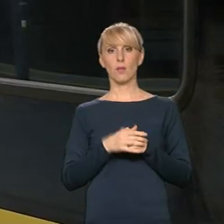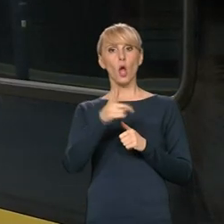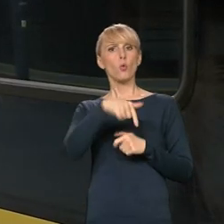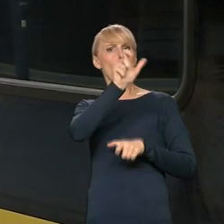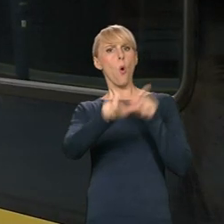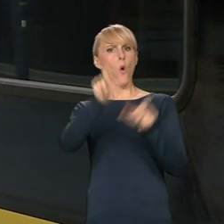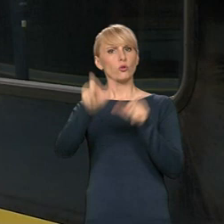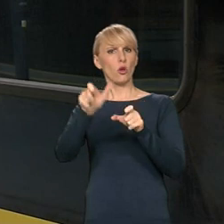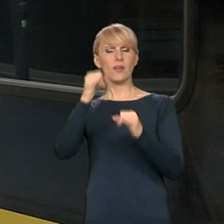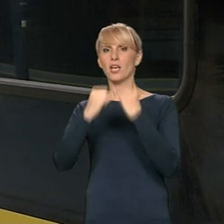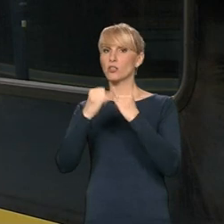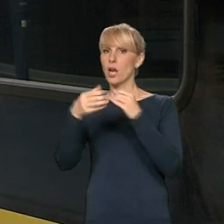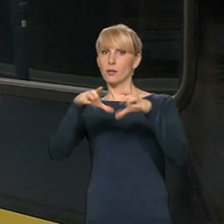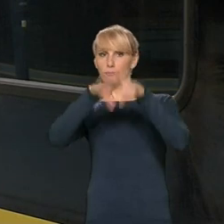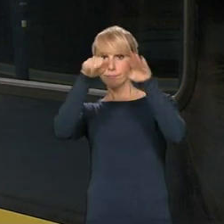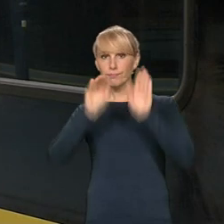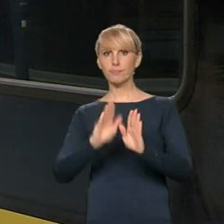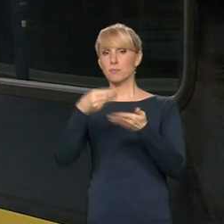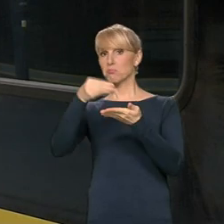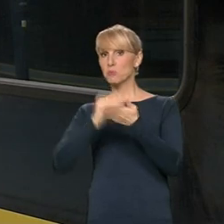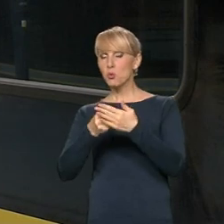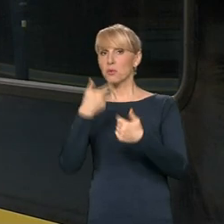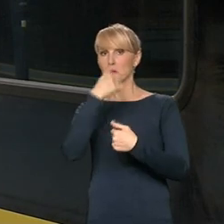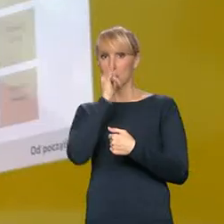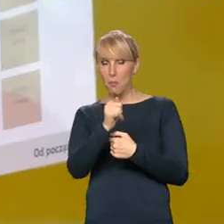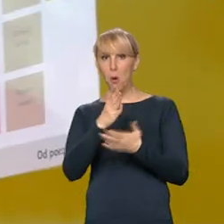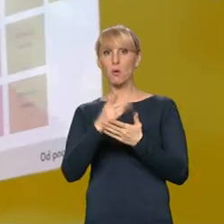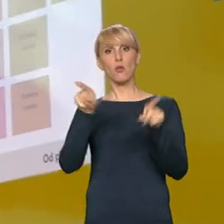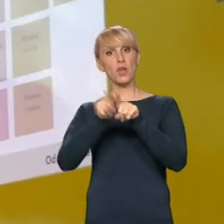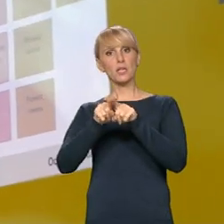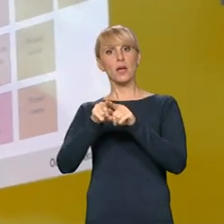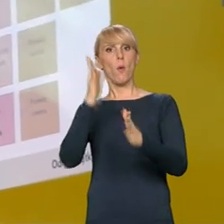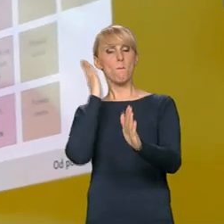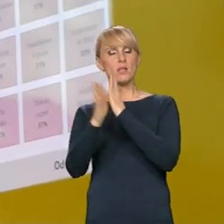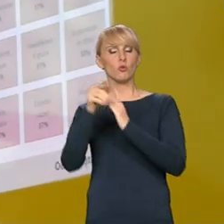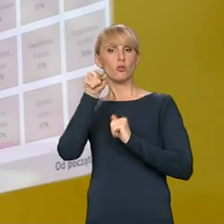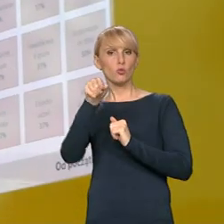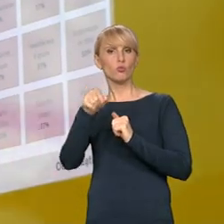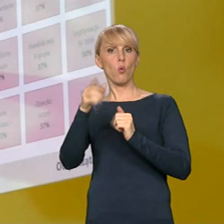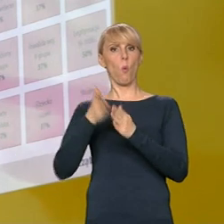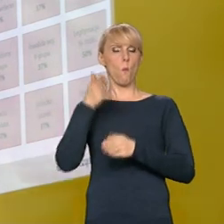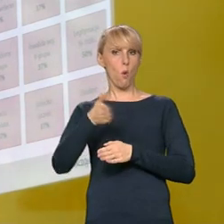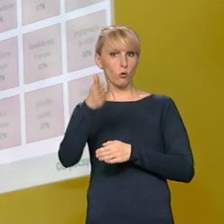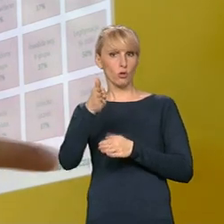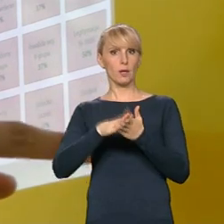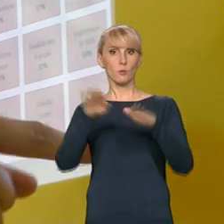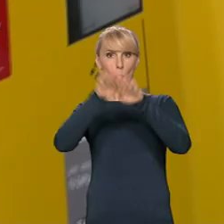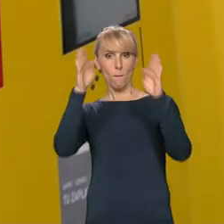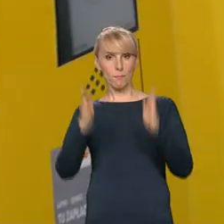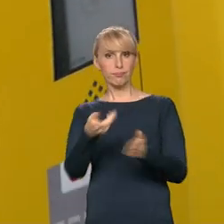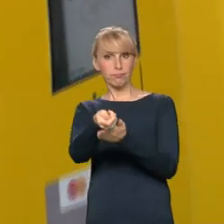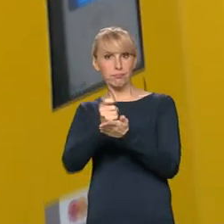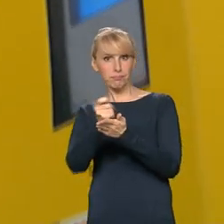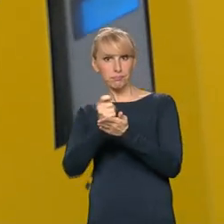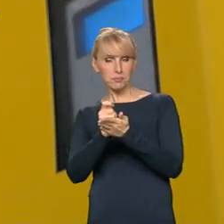Osoby, które nie zakupiły biletów przed podróżą, mogą to zrobić również bezpośrednio w pociągu. Udostępniamy pasażerom biletomaty, w których można kupić